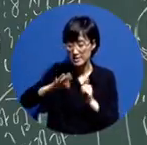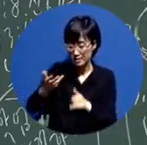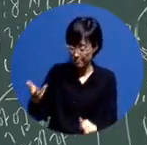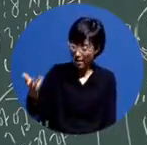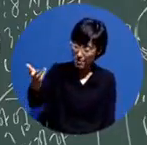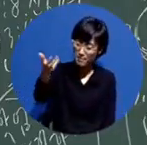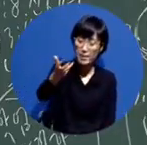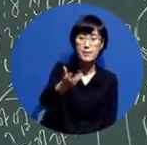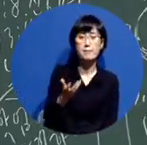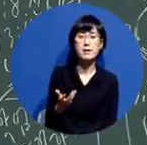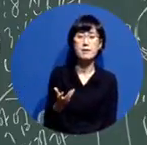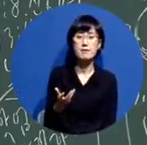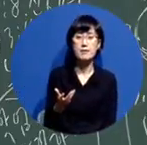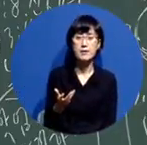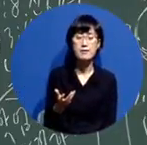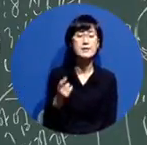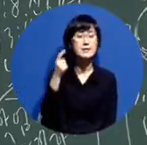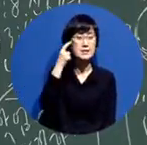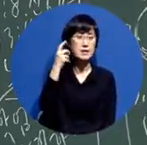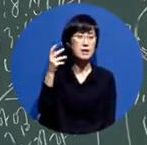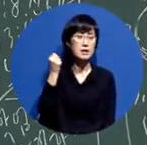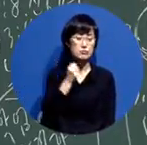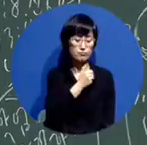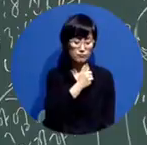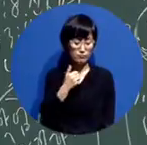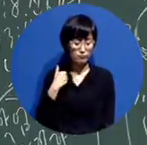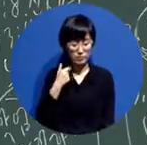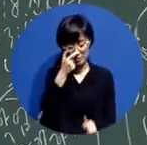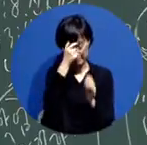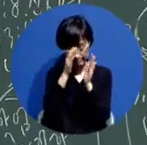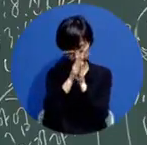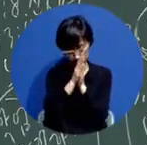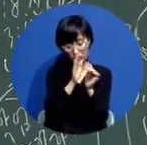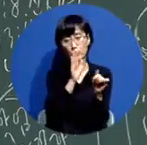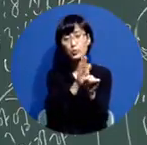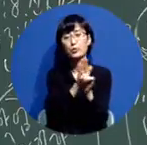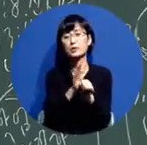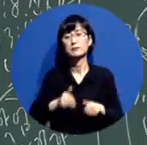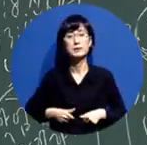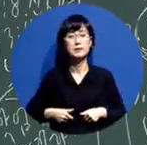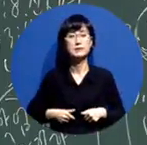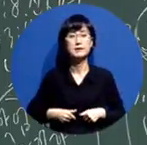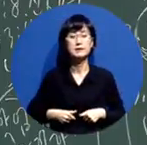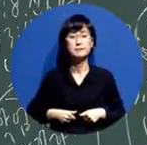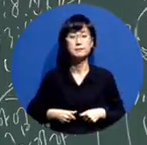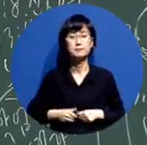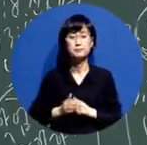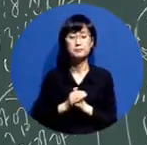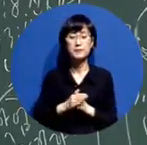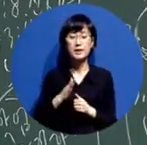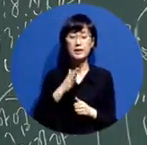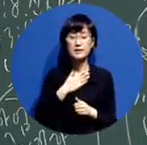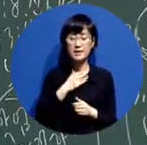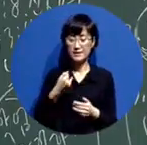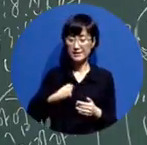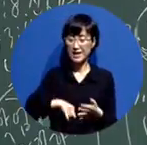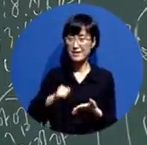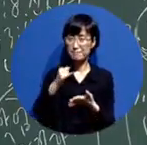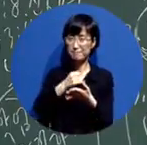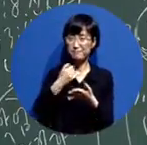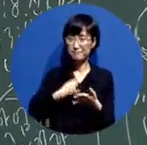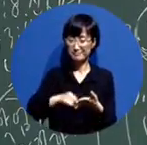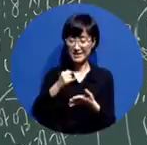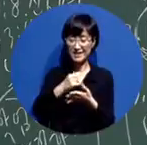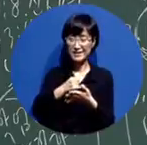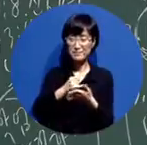안됩니다。 不然的话，各位心里面总是有不安。 우리큰딸이인터넷게임에빠져있어요。 我大女儿